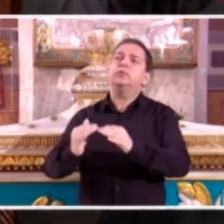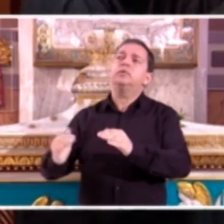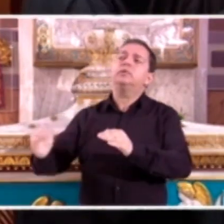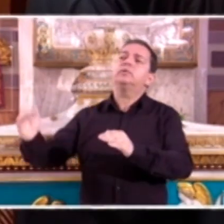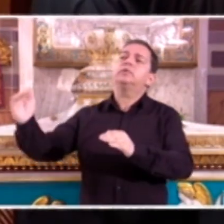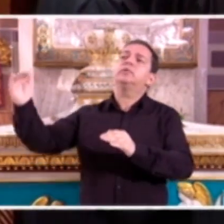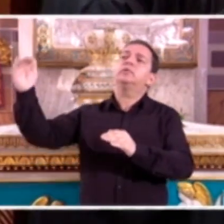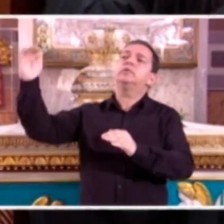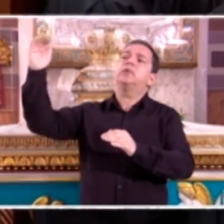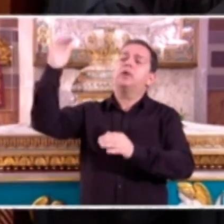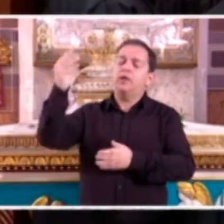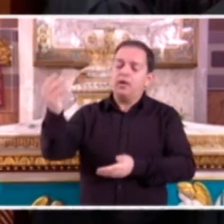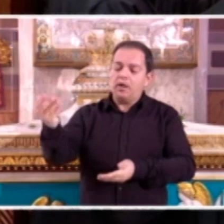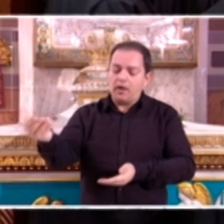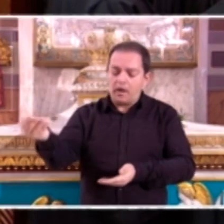δεϊθόμεν.